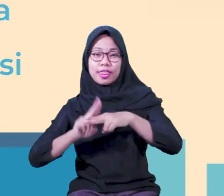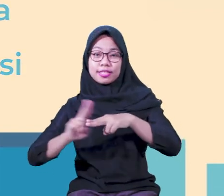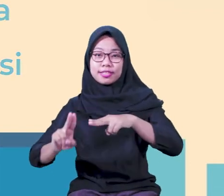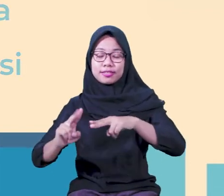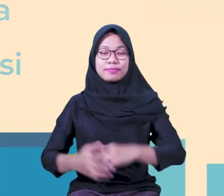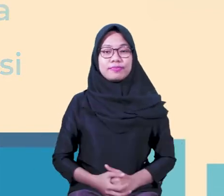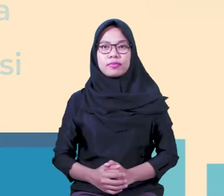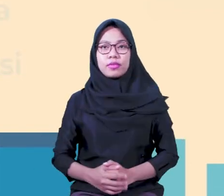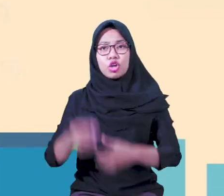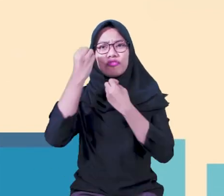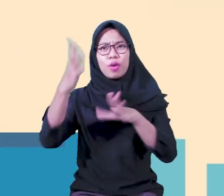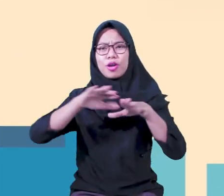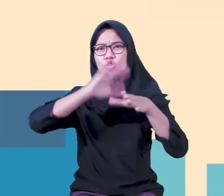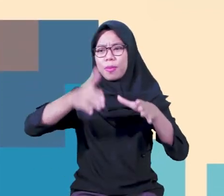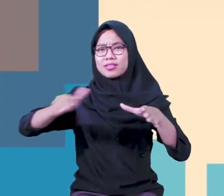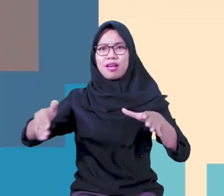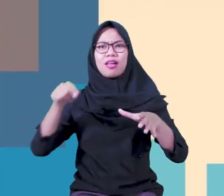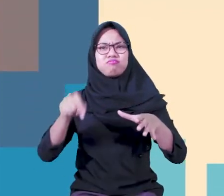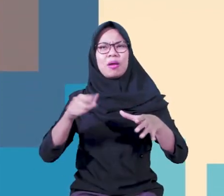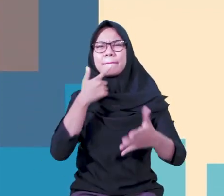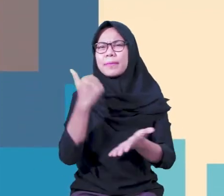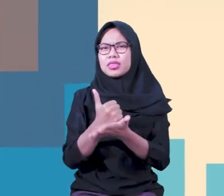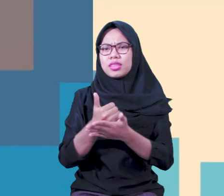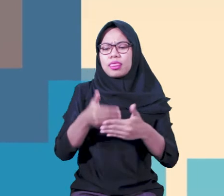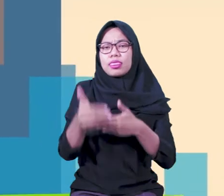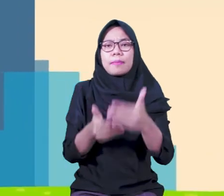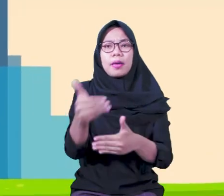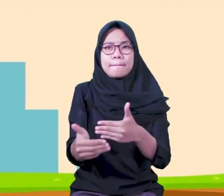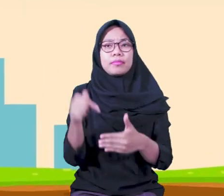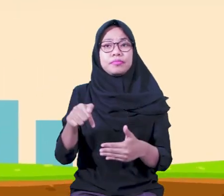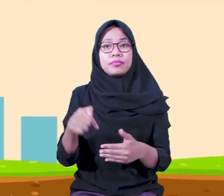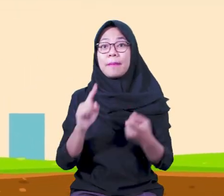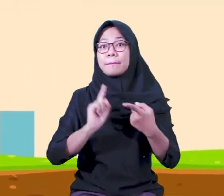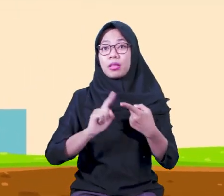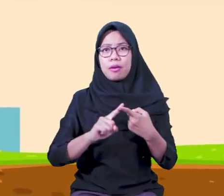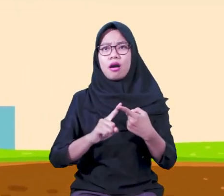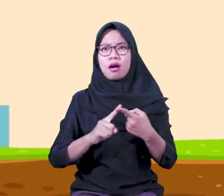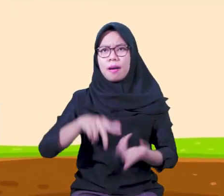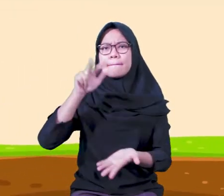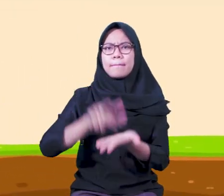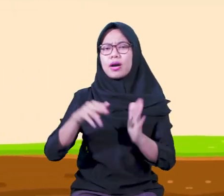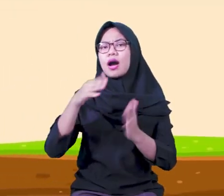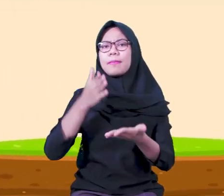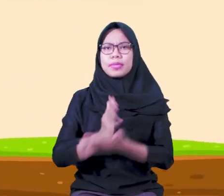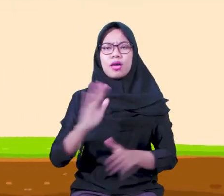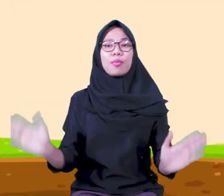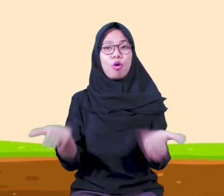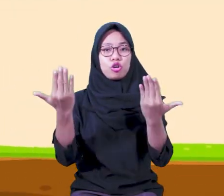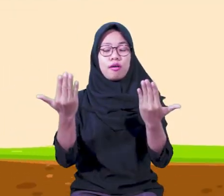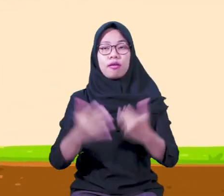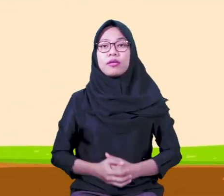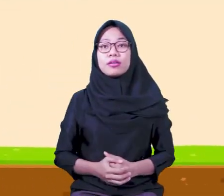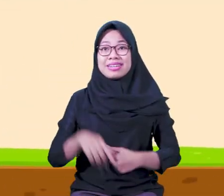rehabilitasi informasi geospasial dibutuhkan dalam setiap tahapan tersebut pertama tahap penetapan